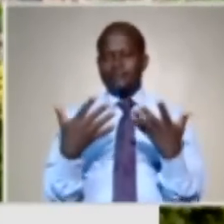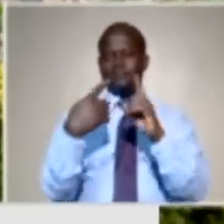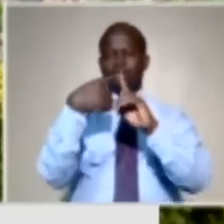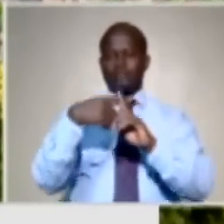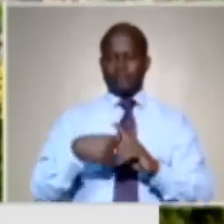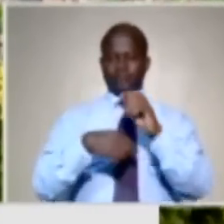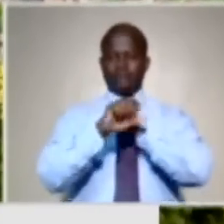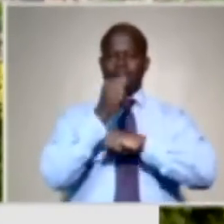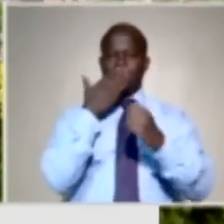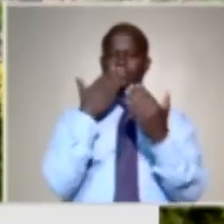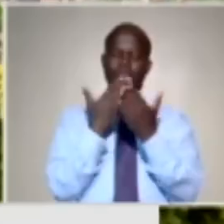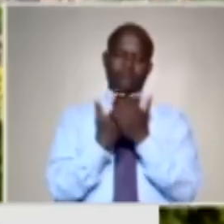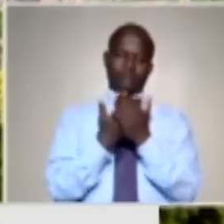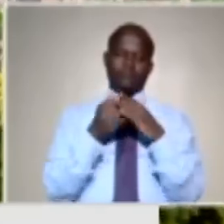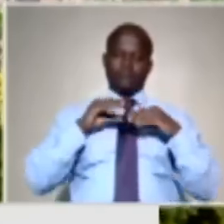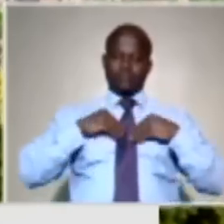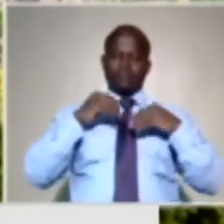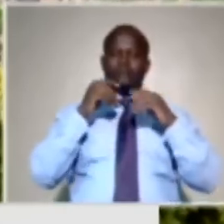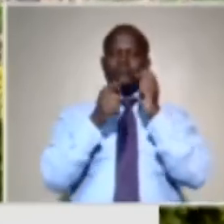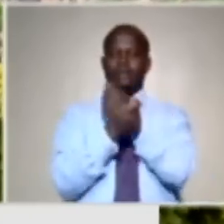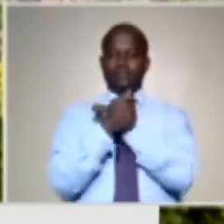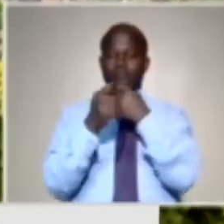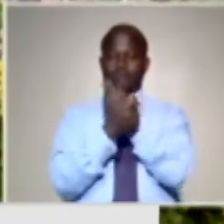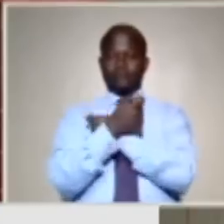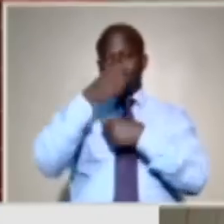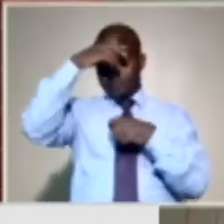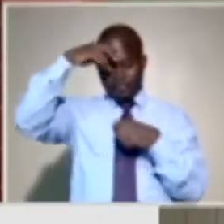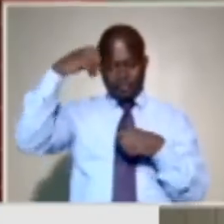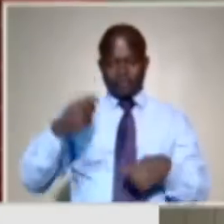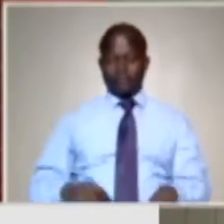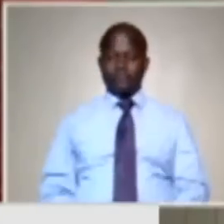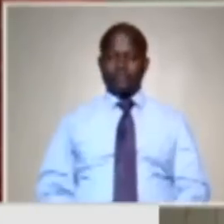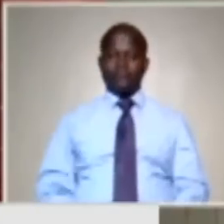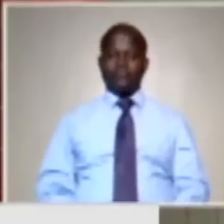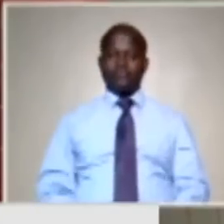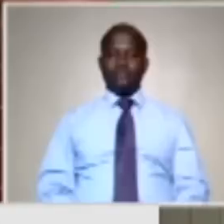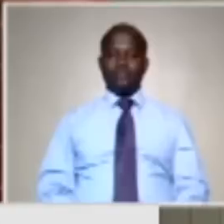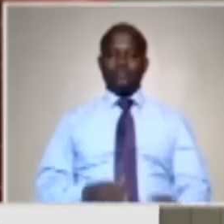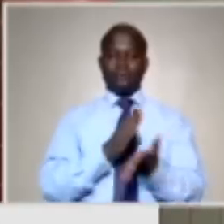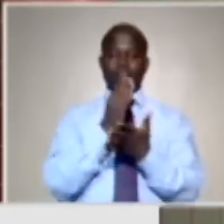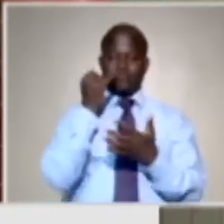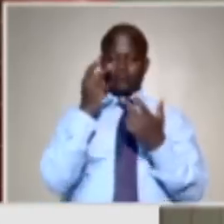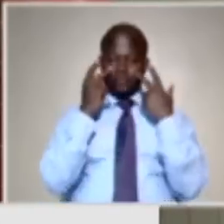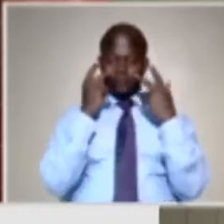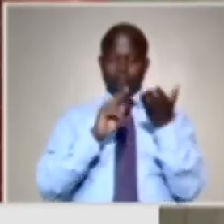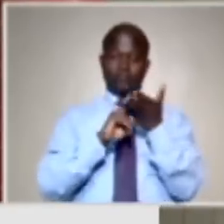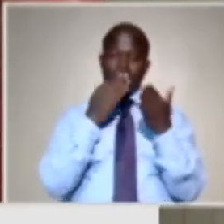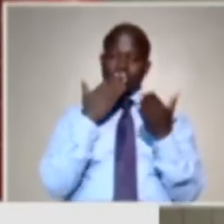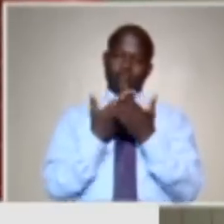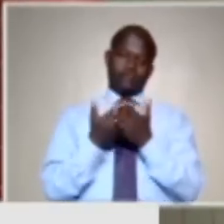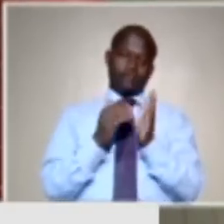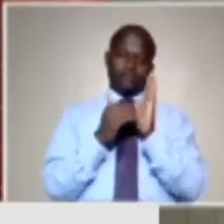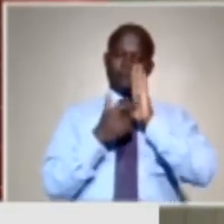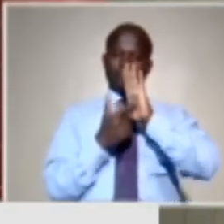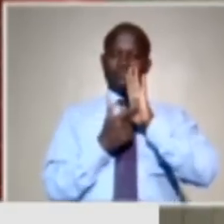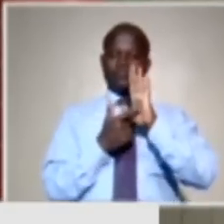ku gikorwa cyiza, bakemera n'impinduka, burya impinduka ziragora. Kuba babona ko tubikoresha neza,